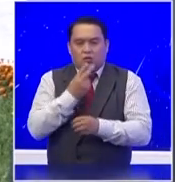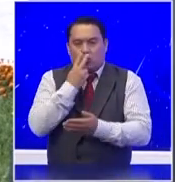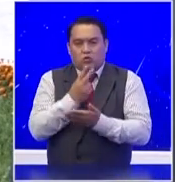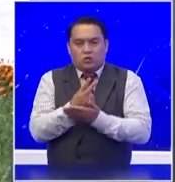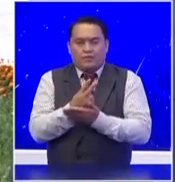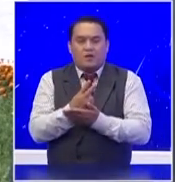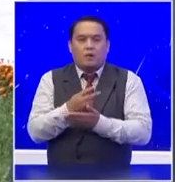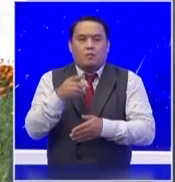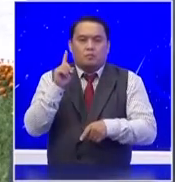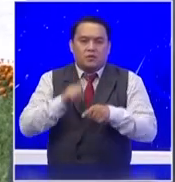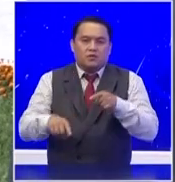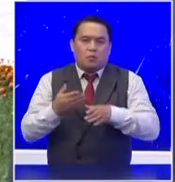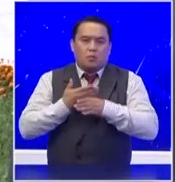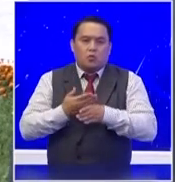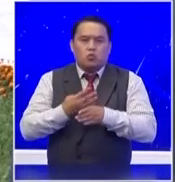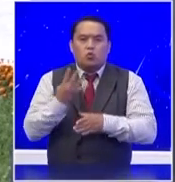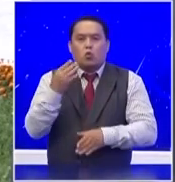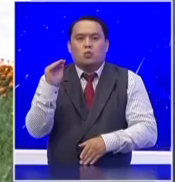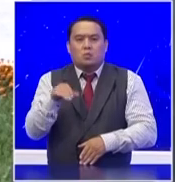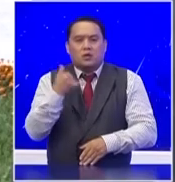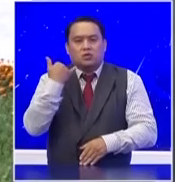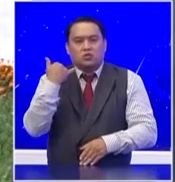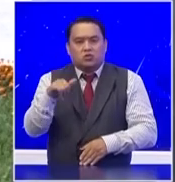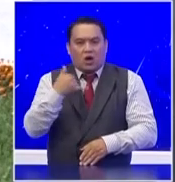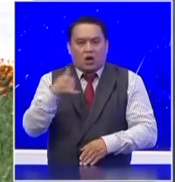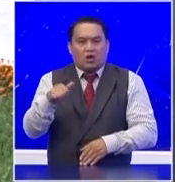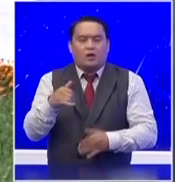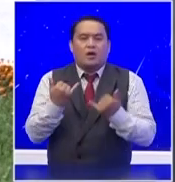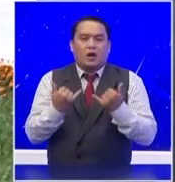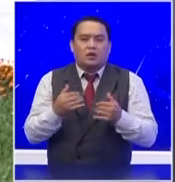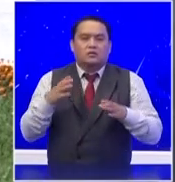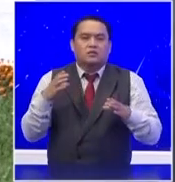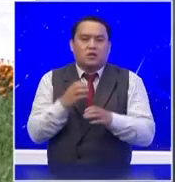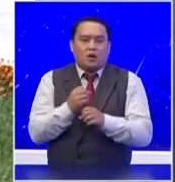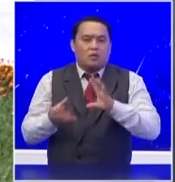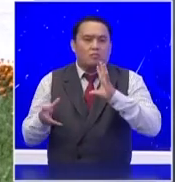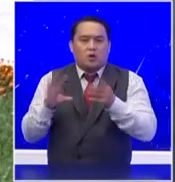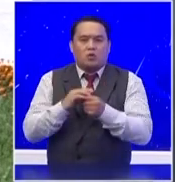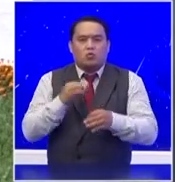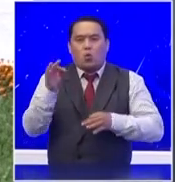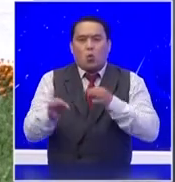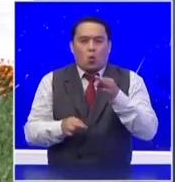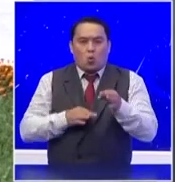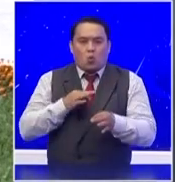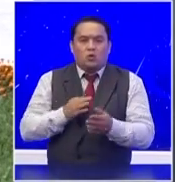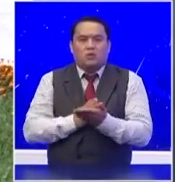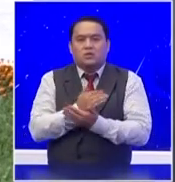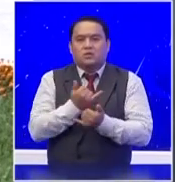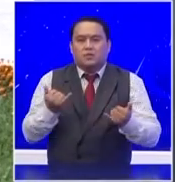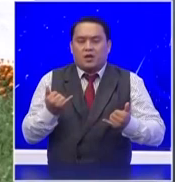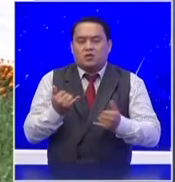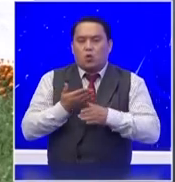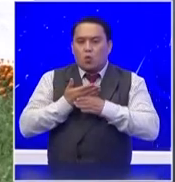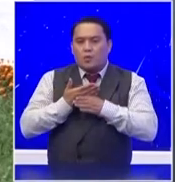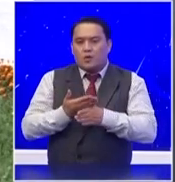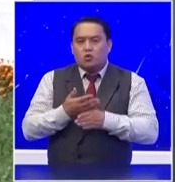отыр. Жедел жәрдемге де алғашында 4000-ға дейін шақырылым болған. Қазір бір шама азайды. Барлығы күндіз-түні қызмет көрсетіп жатқан дәрігерлердің